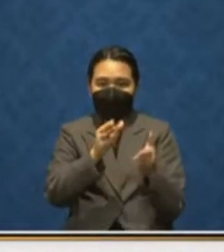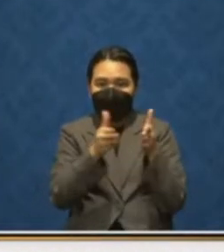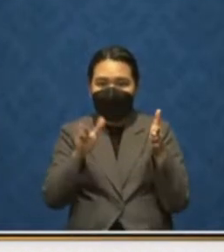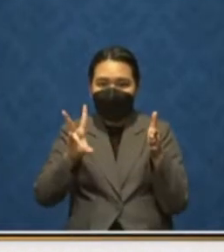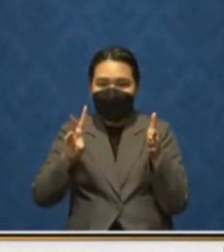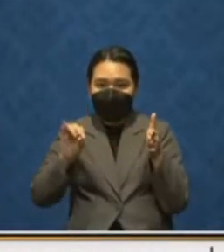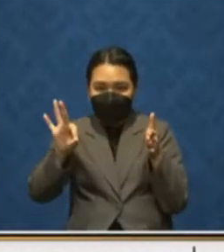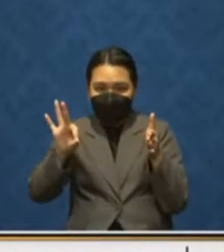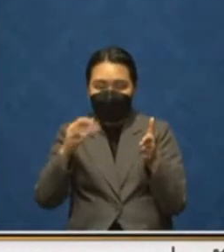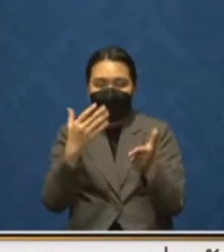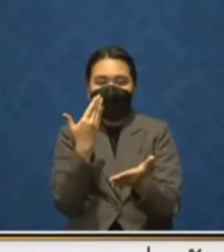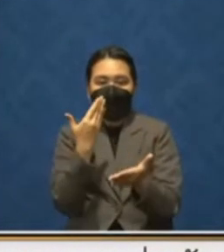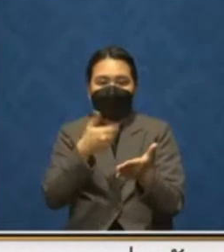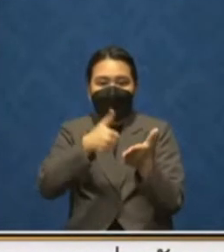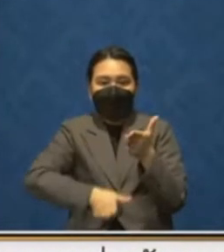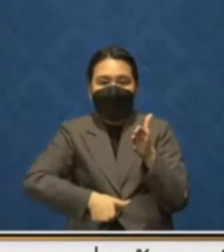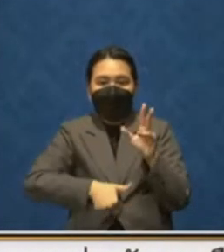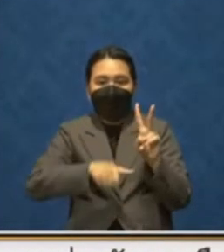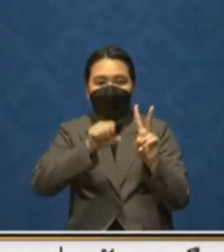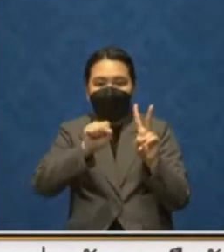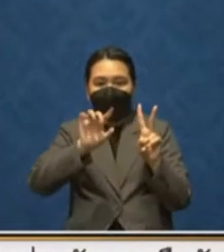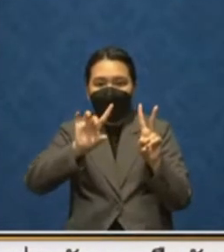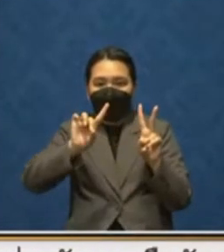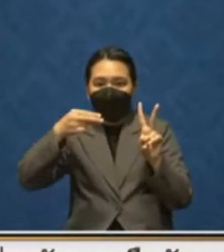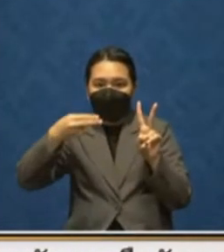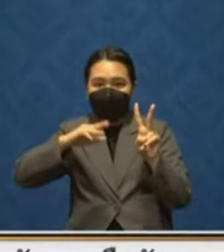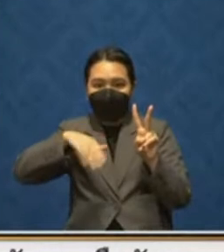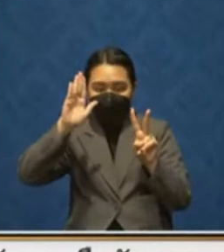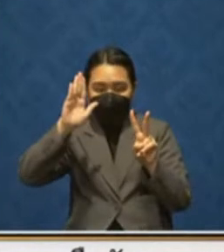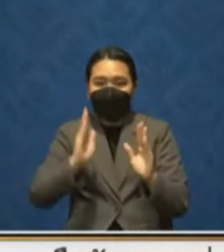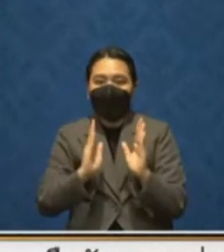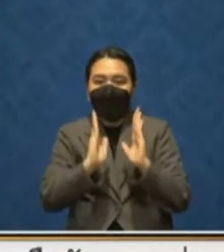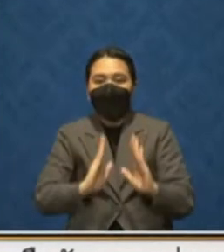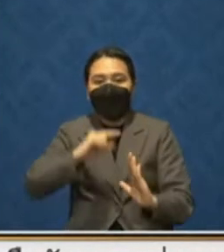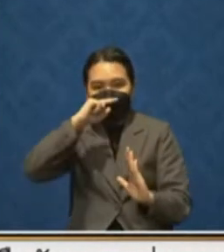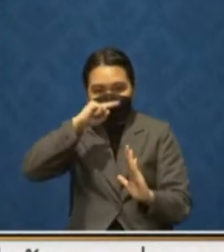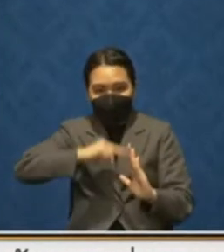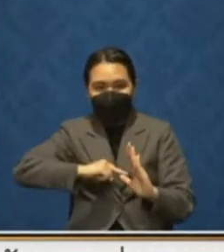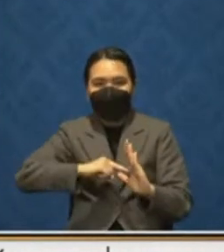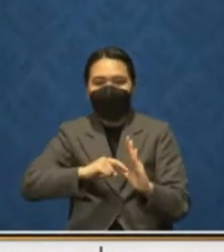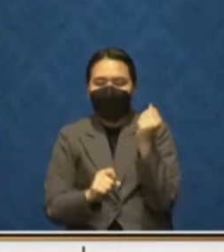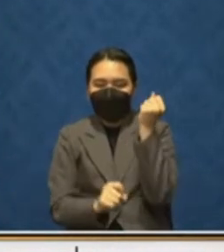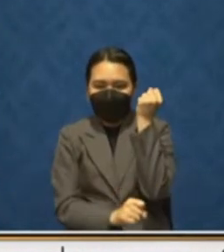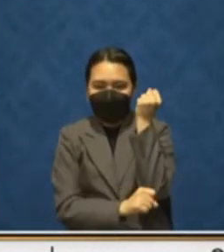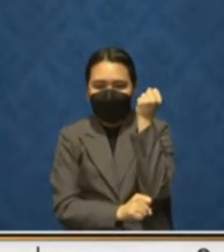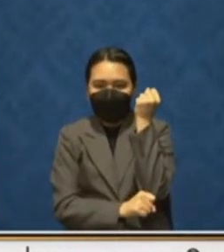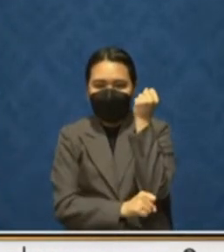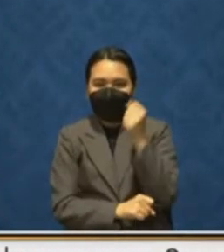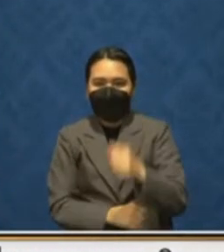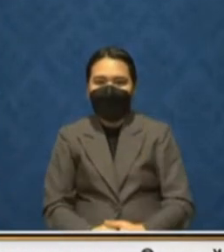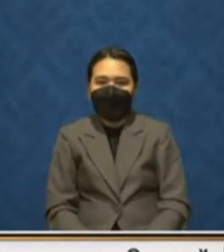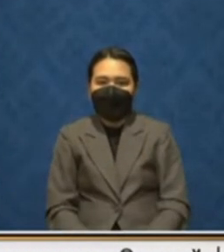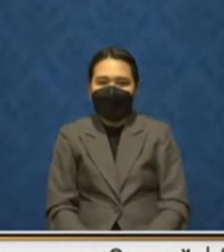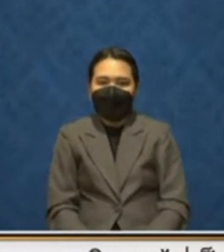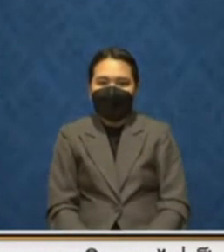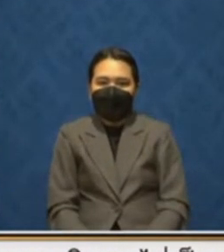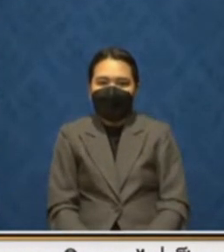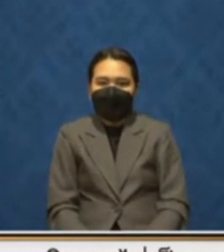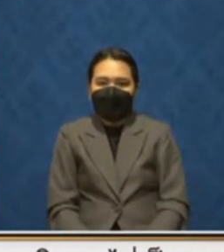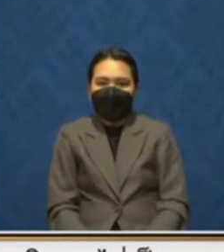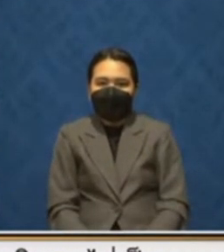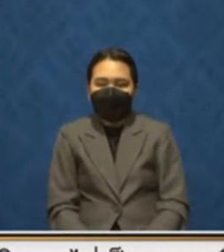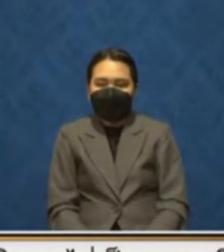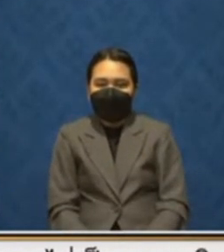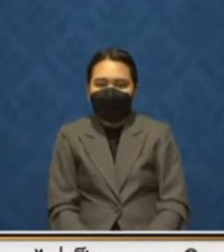สองแสนแปดหมื่นกว่าบาทนะครับที่คนไทยนะครับยากจนอย่างนี้นะนอกจากนั้น